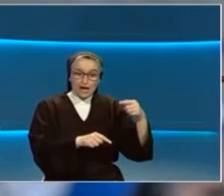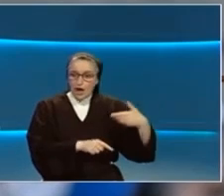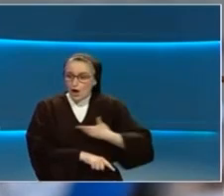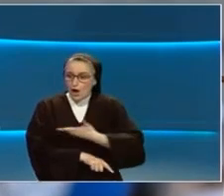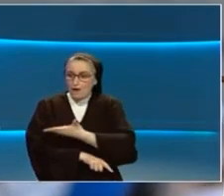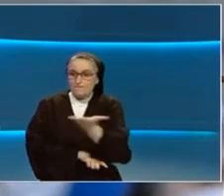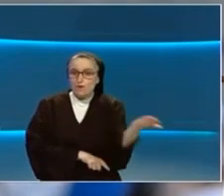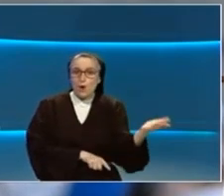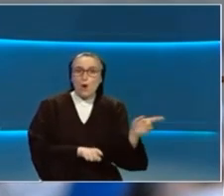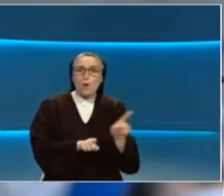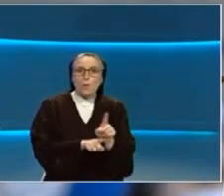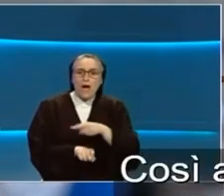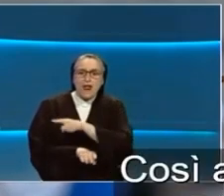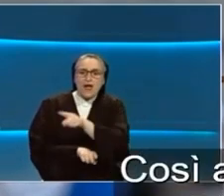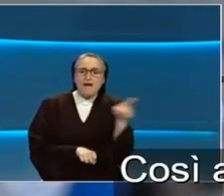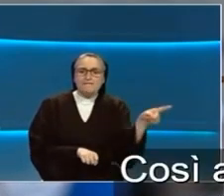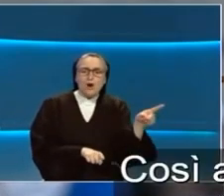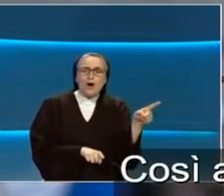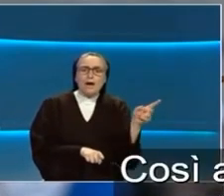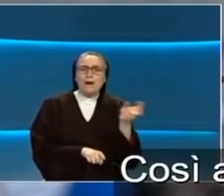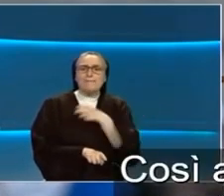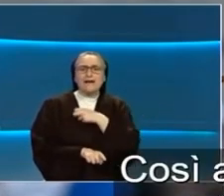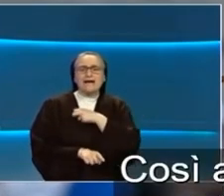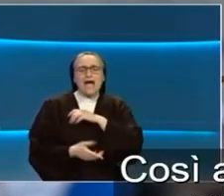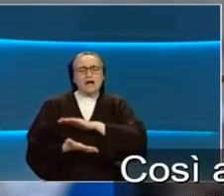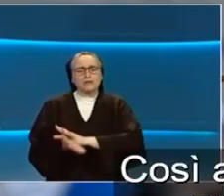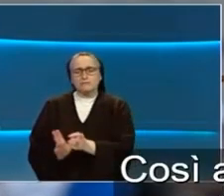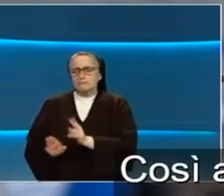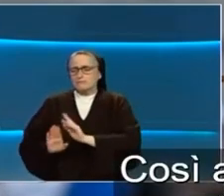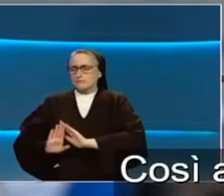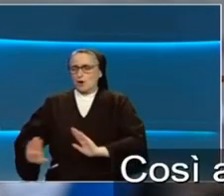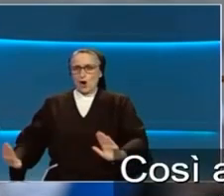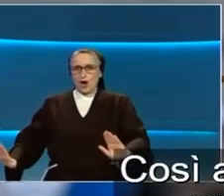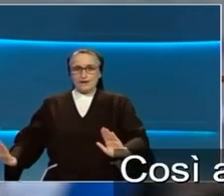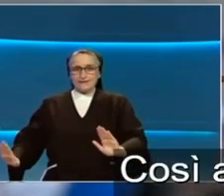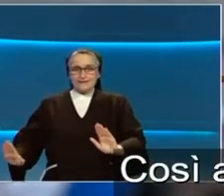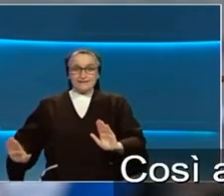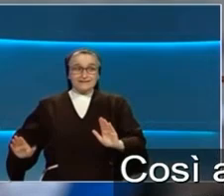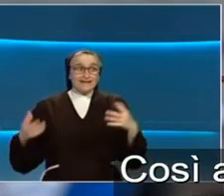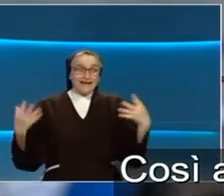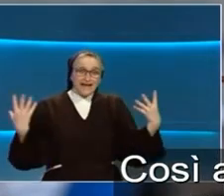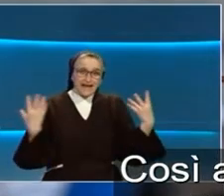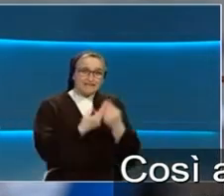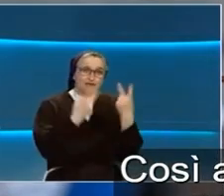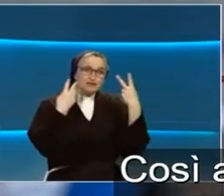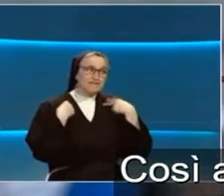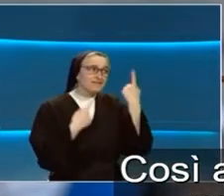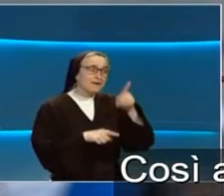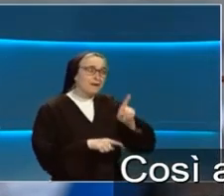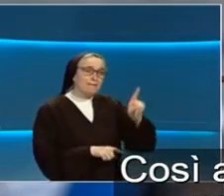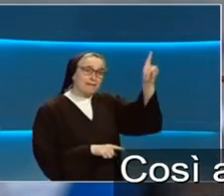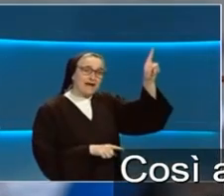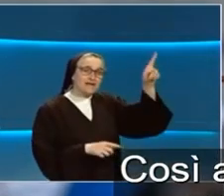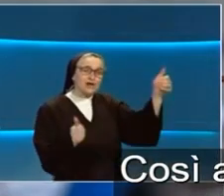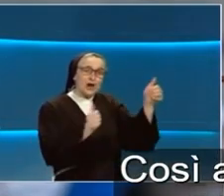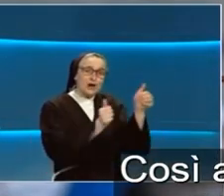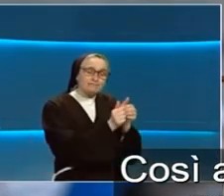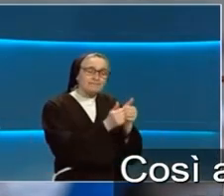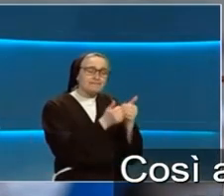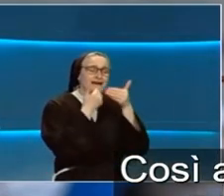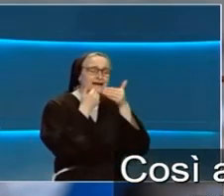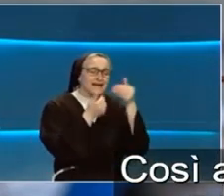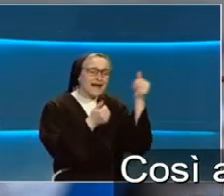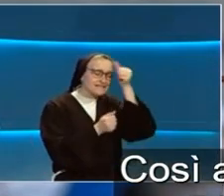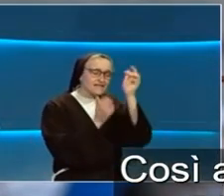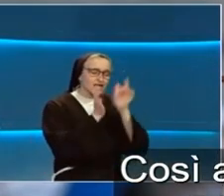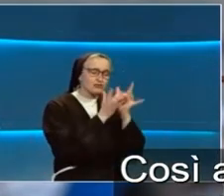voi consideratevi morti al peccato, ma viventi per Dio, in Cristo